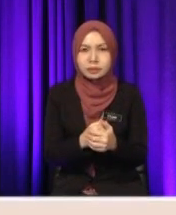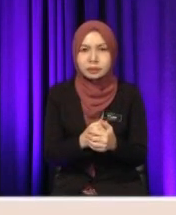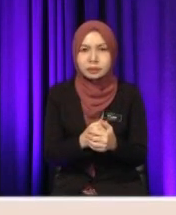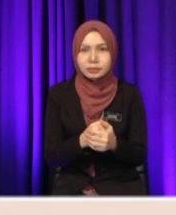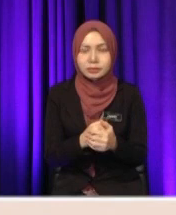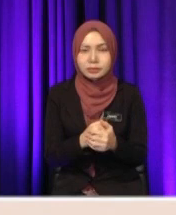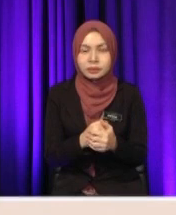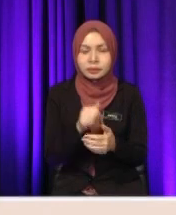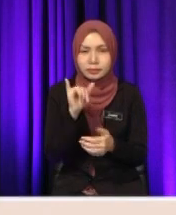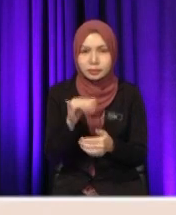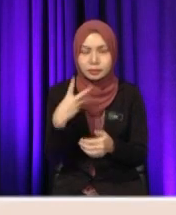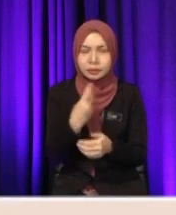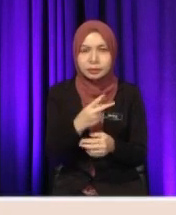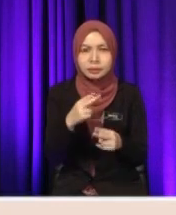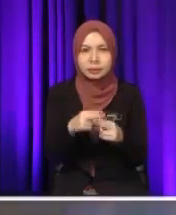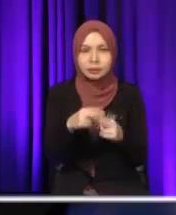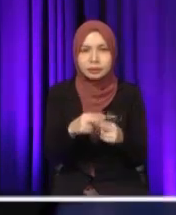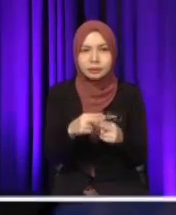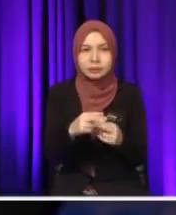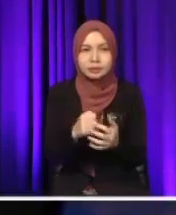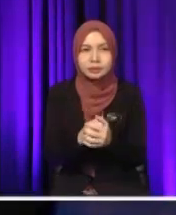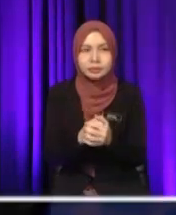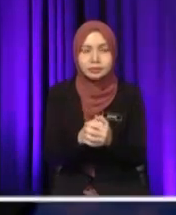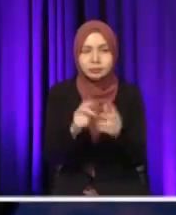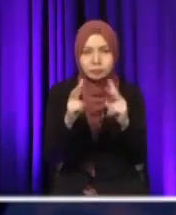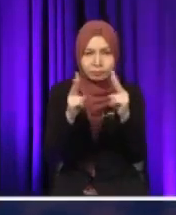minyak isi room sawit yang paling berkualiti.